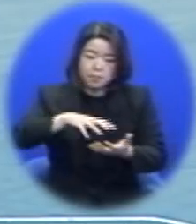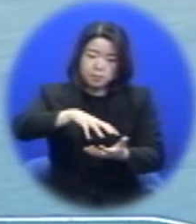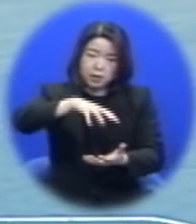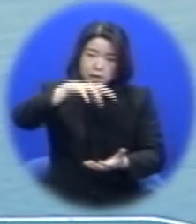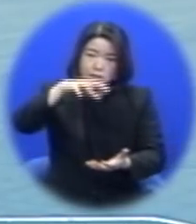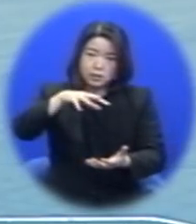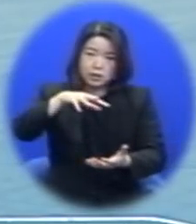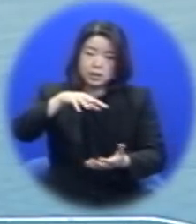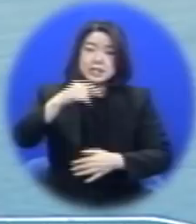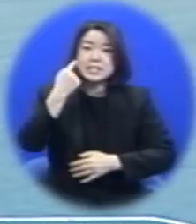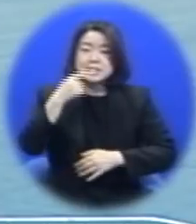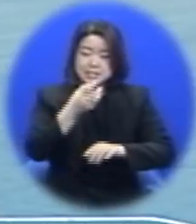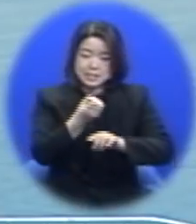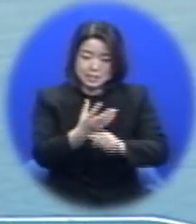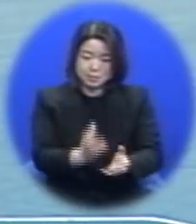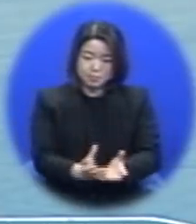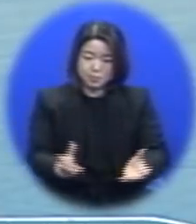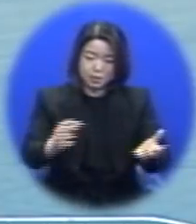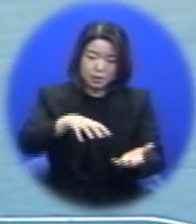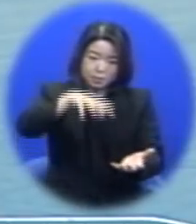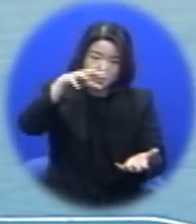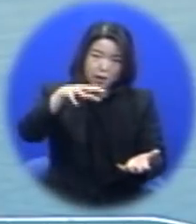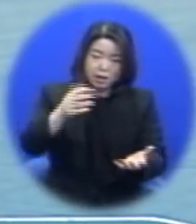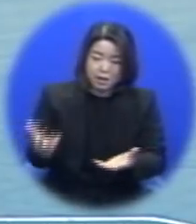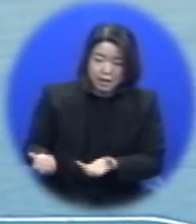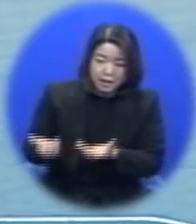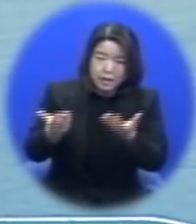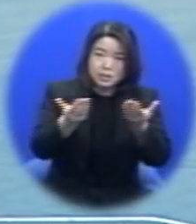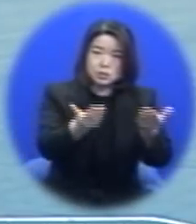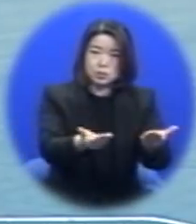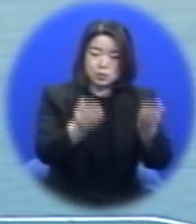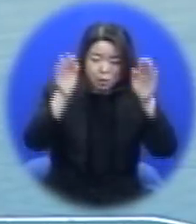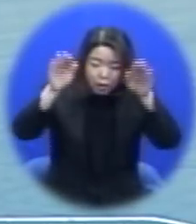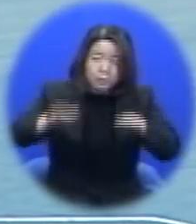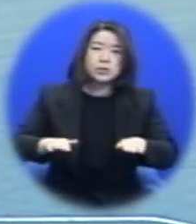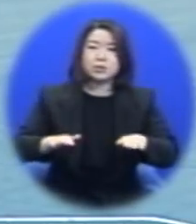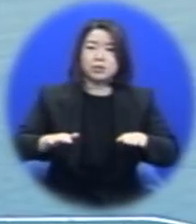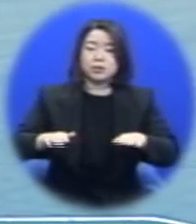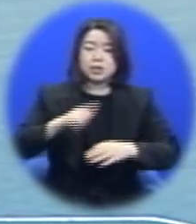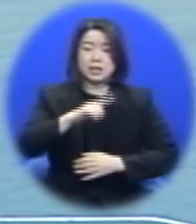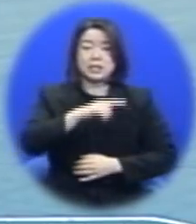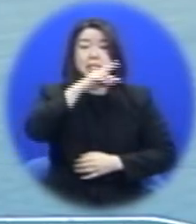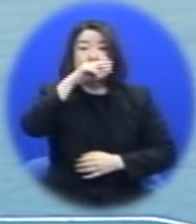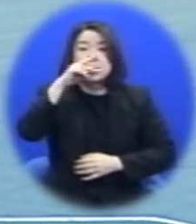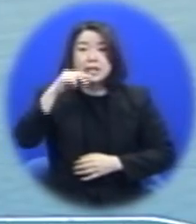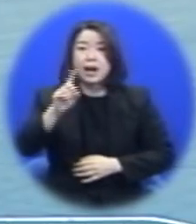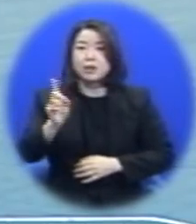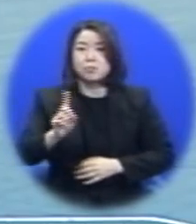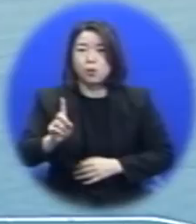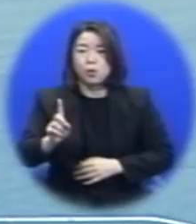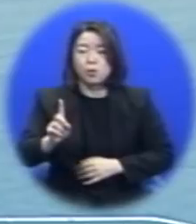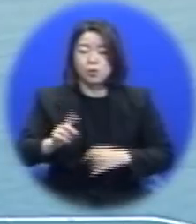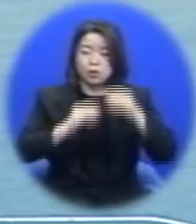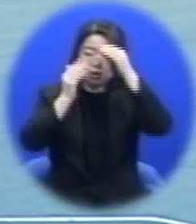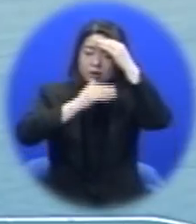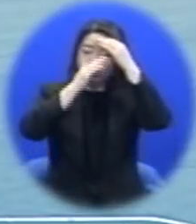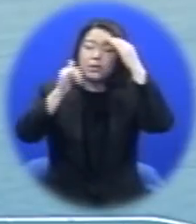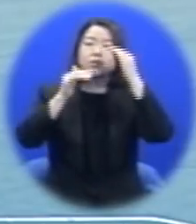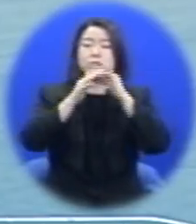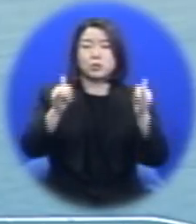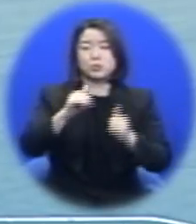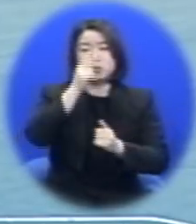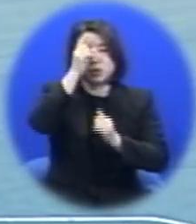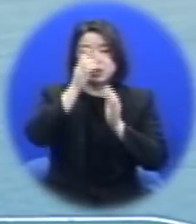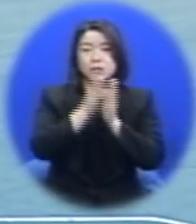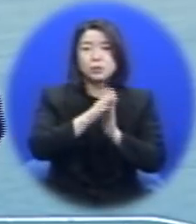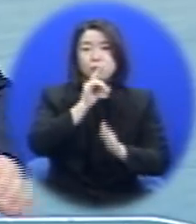앞에 엎드렸다고 그랬습니다. 근데 이 향이 뭐냐면 성도의 기도라고 했습니다.